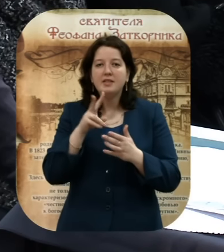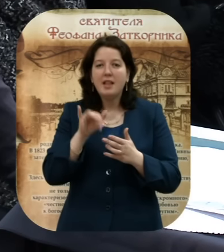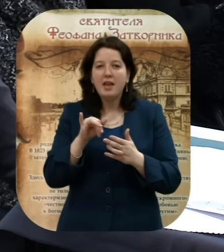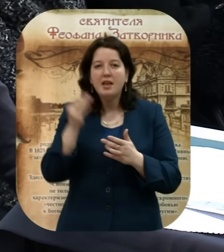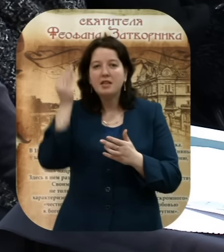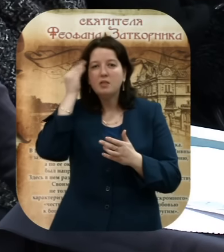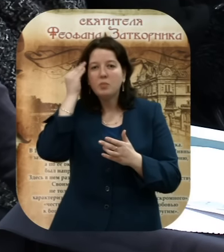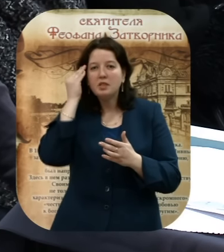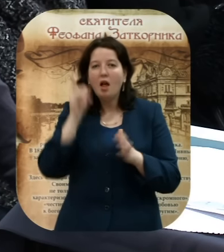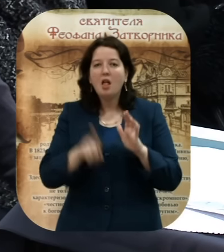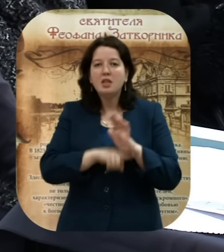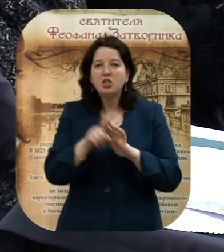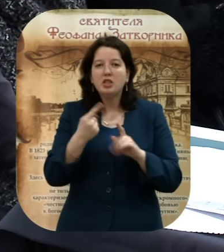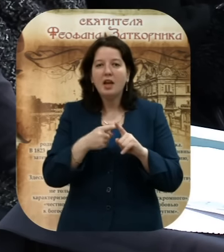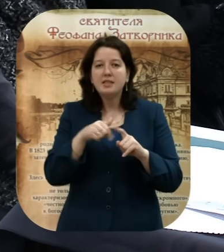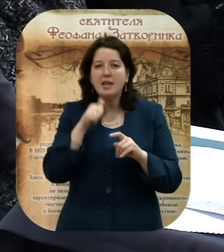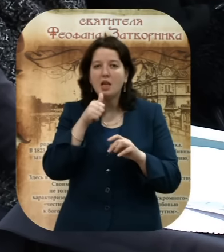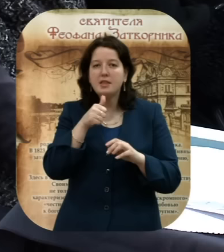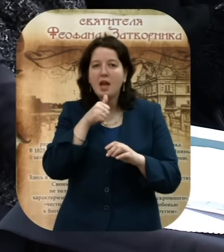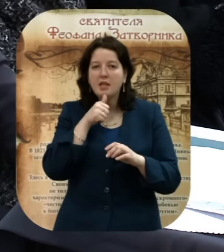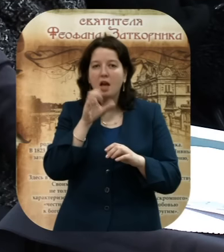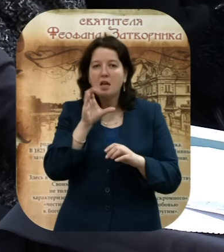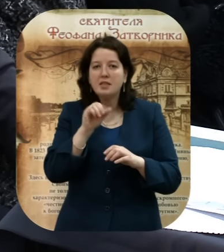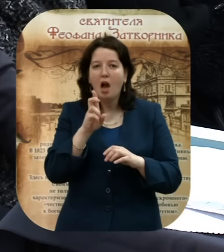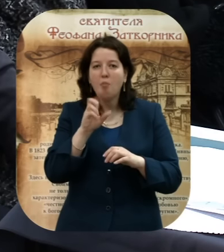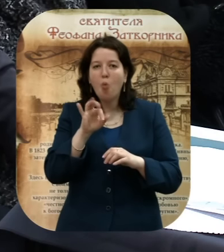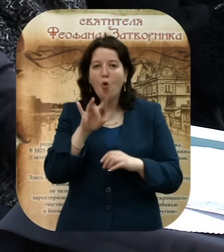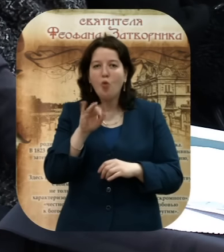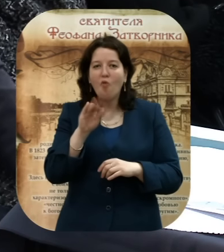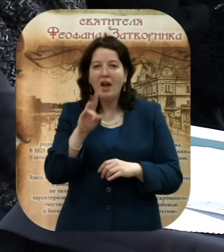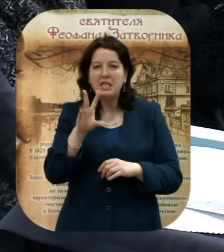здоровому человеку? И действительно ли